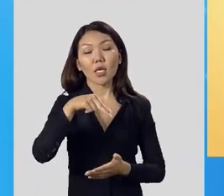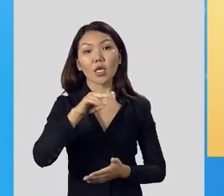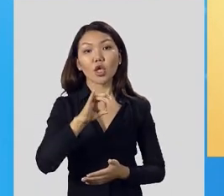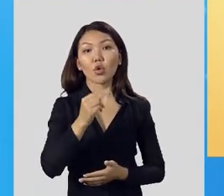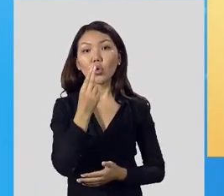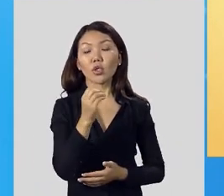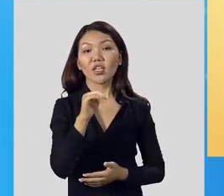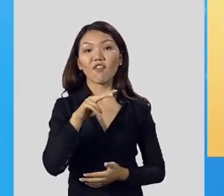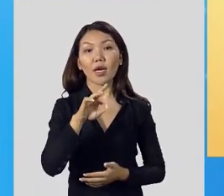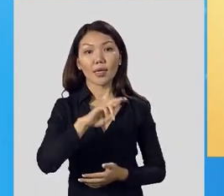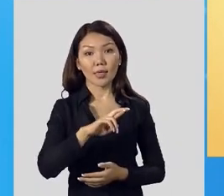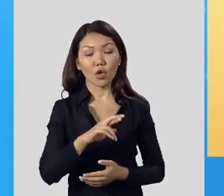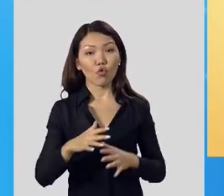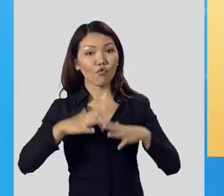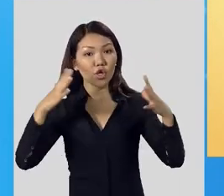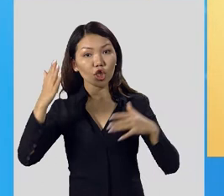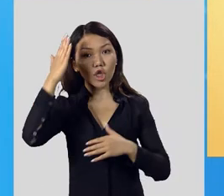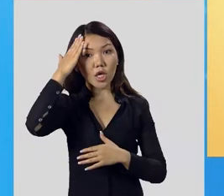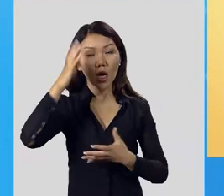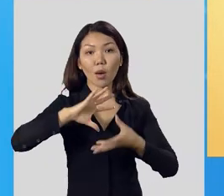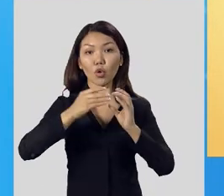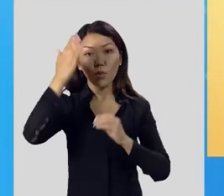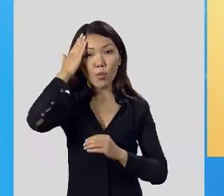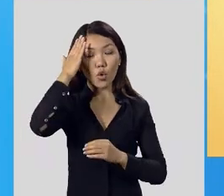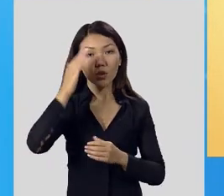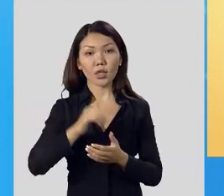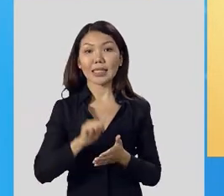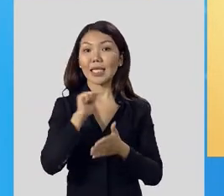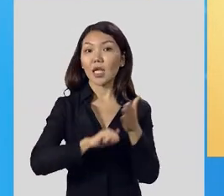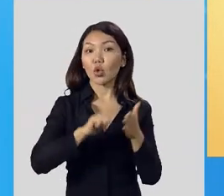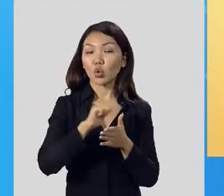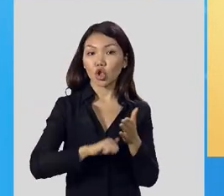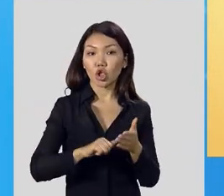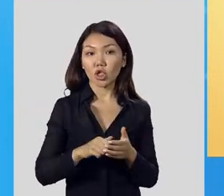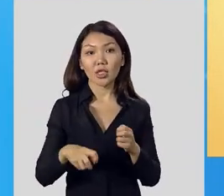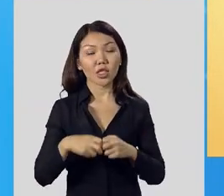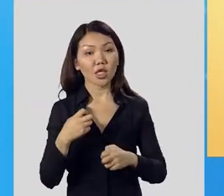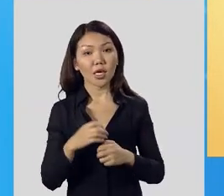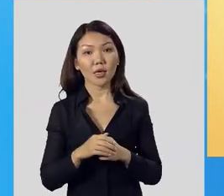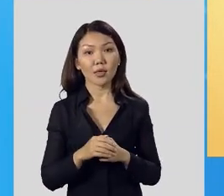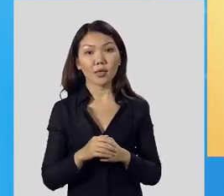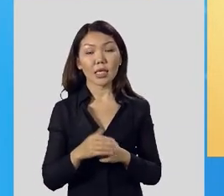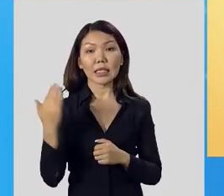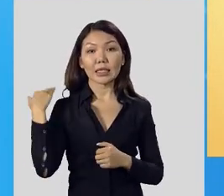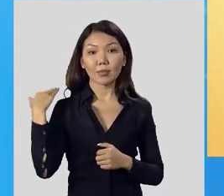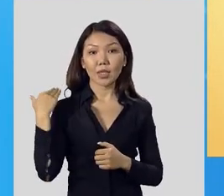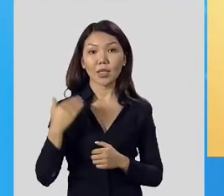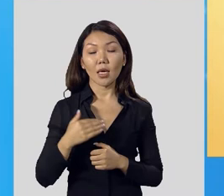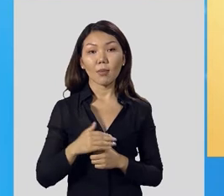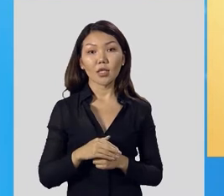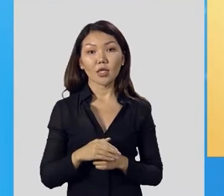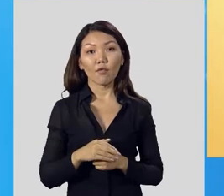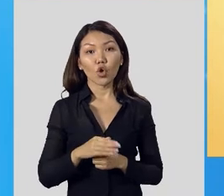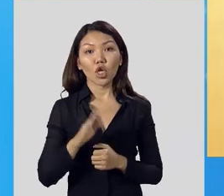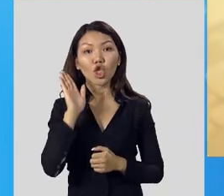– увеличение объема мозга из-за нарушения оттока из него спинномозговой